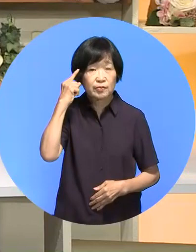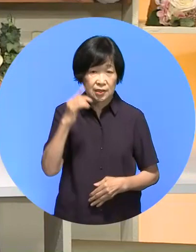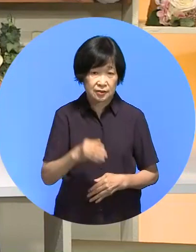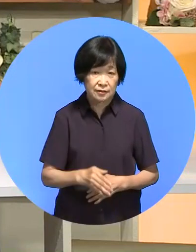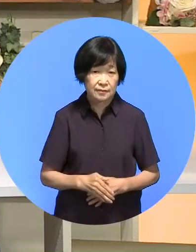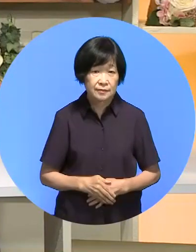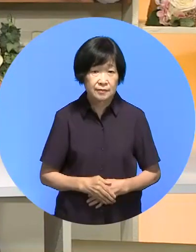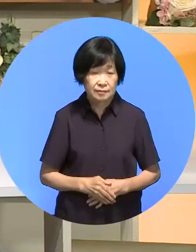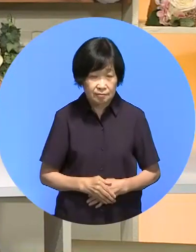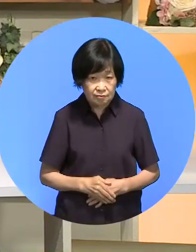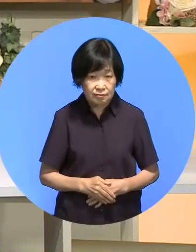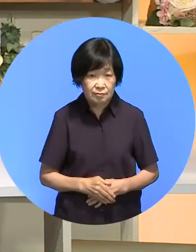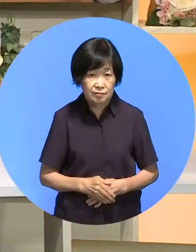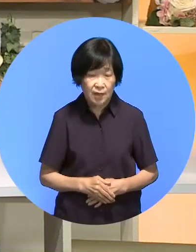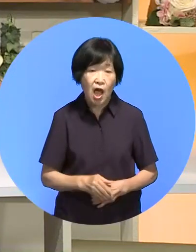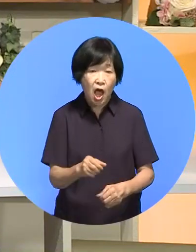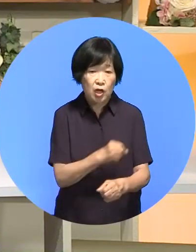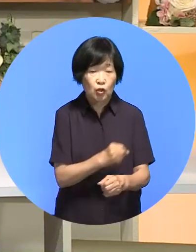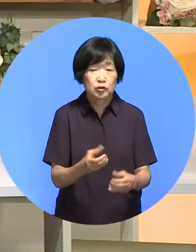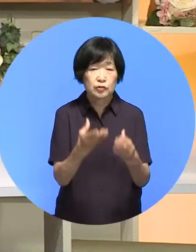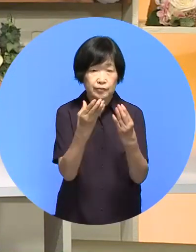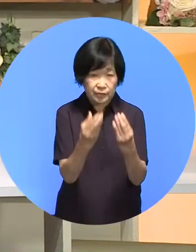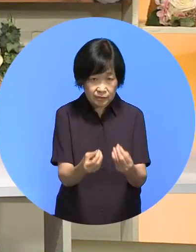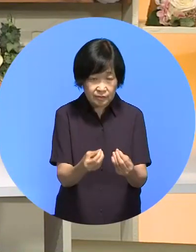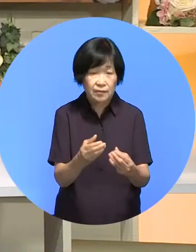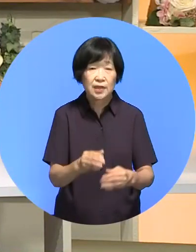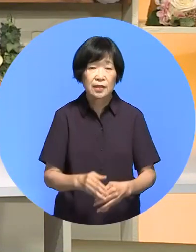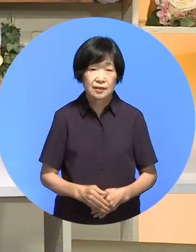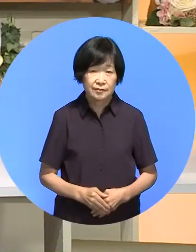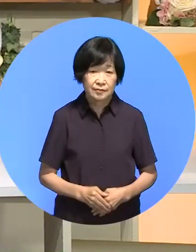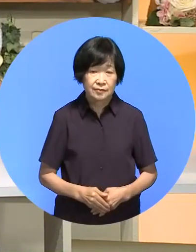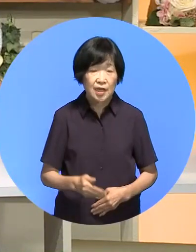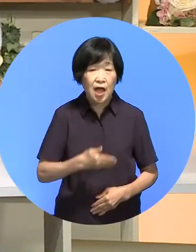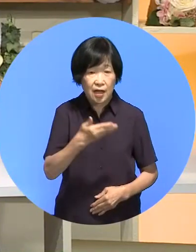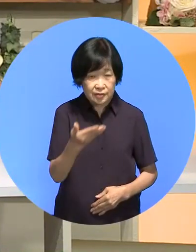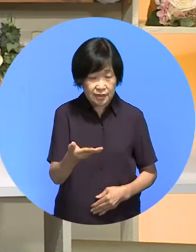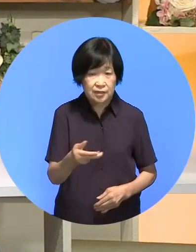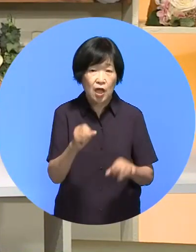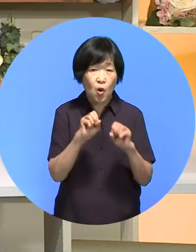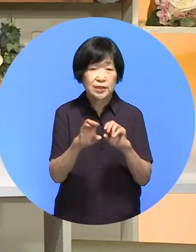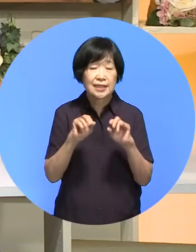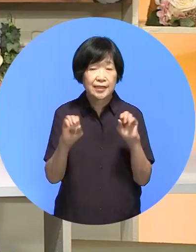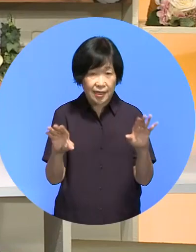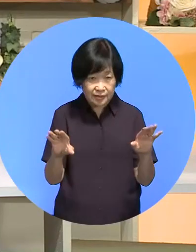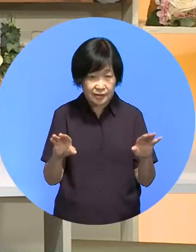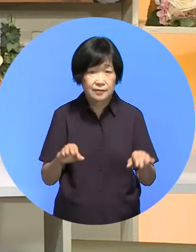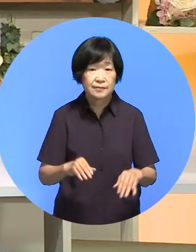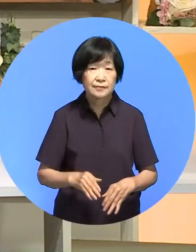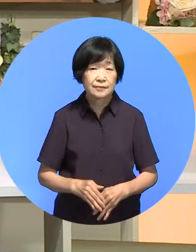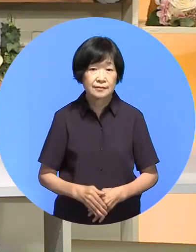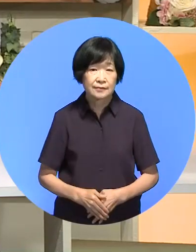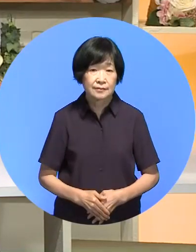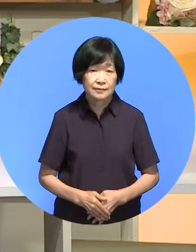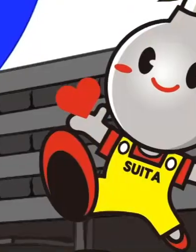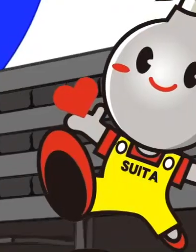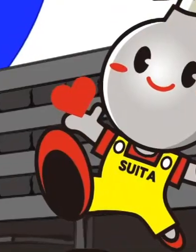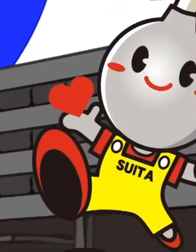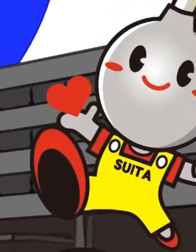思います。 そうですよね。以上、特集お送りしました。 続いては吹田市からのお知らせです。